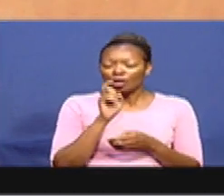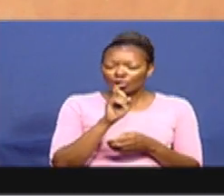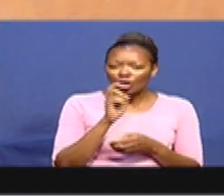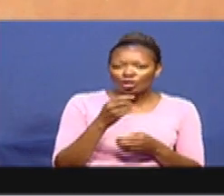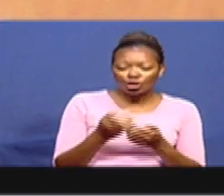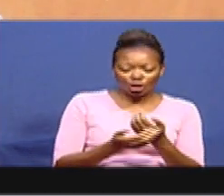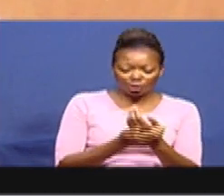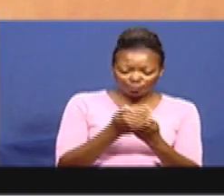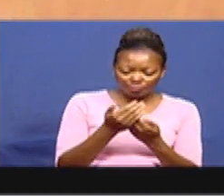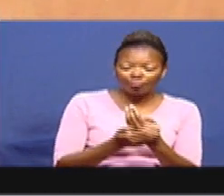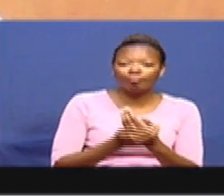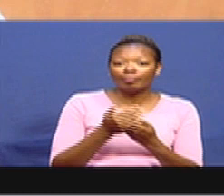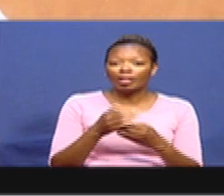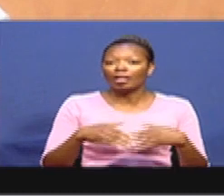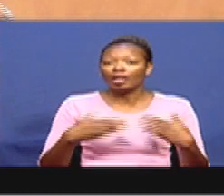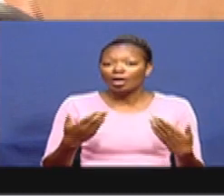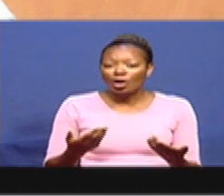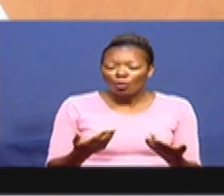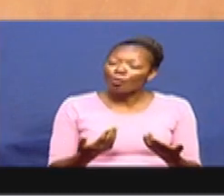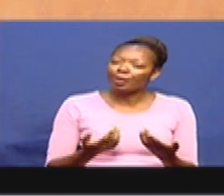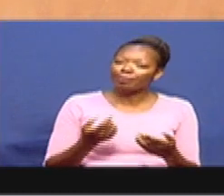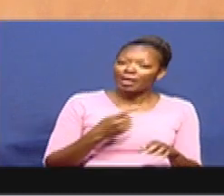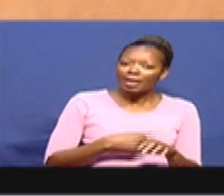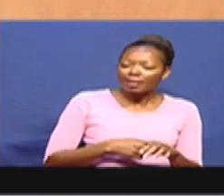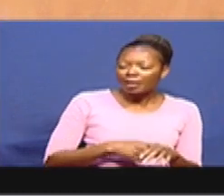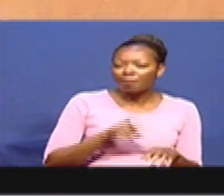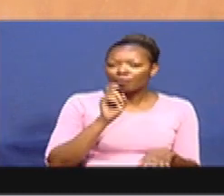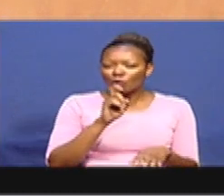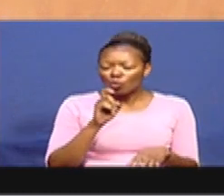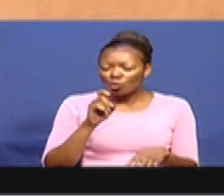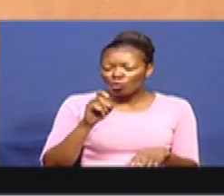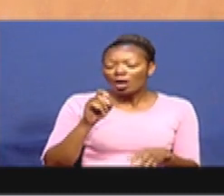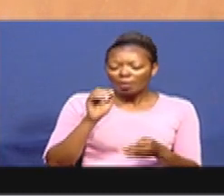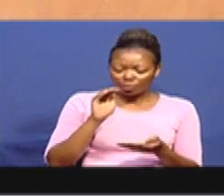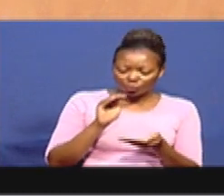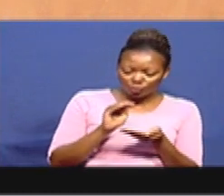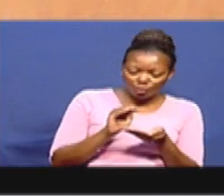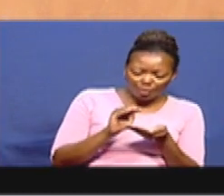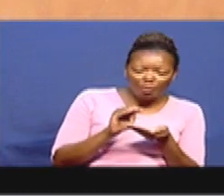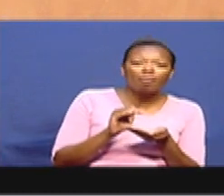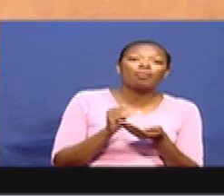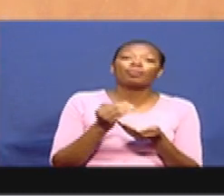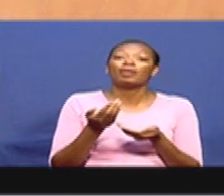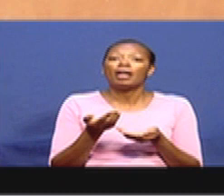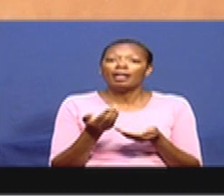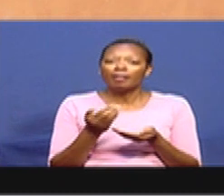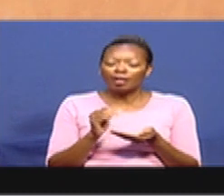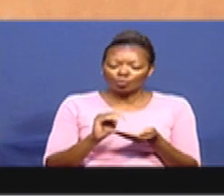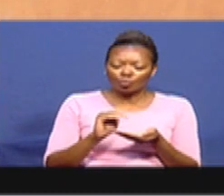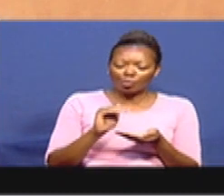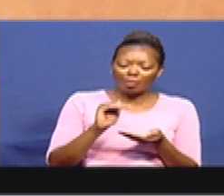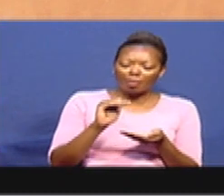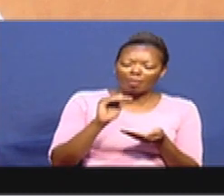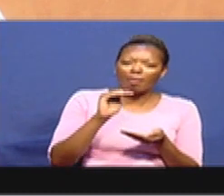Tunadeal na mambo sana sana ya kuku, vile zinaanza kuanguliwa, zikiwa changa, tunalea mpaka zinakuwa kubwa.